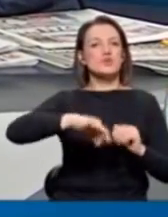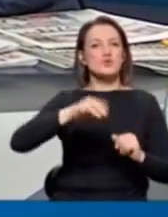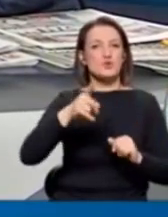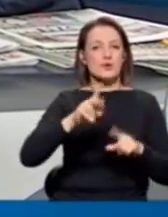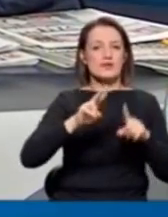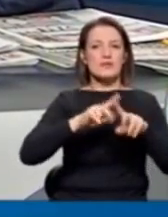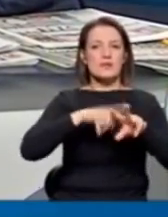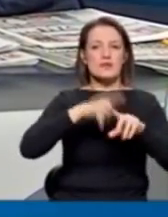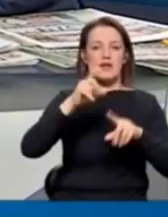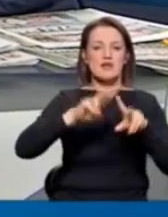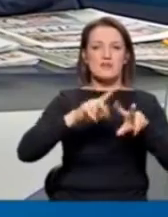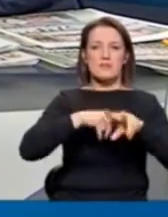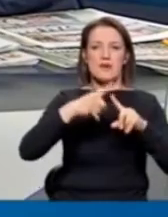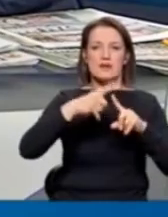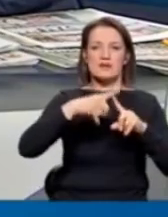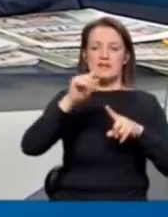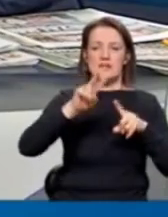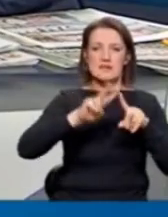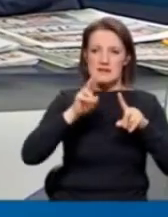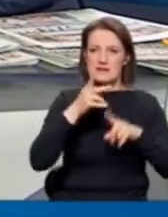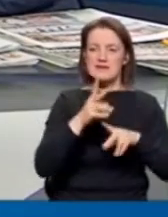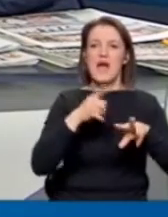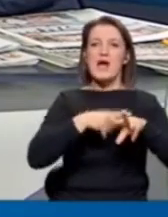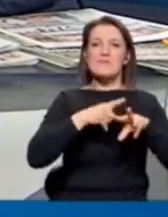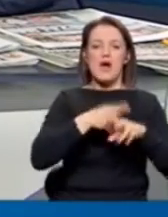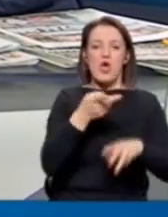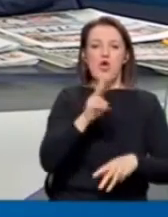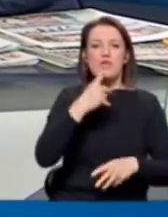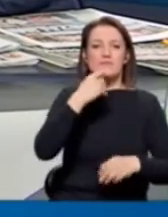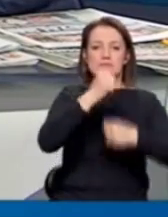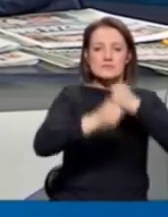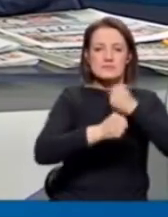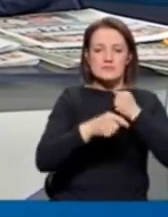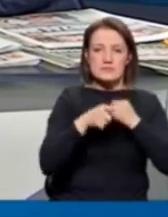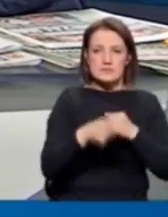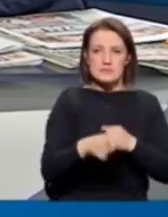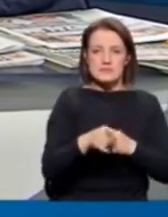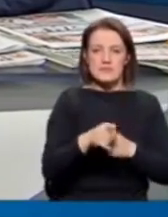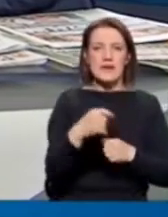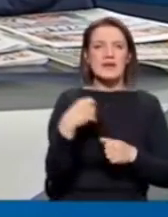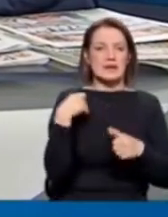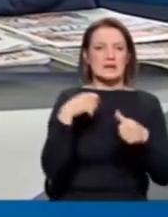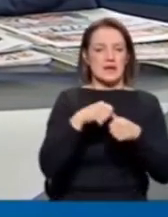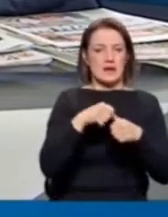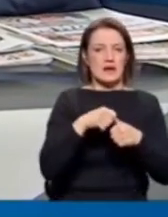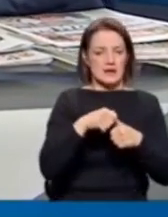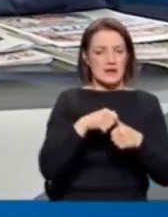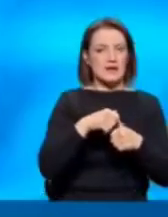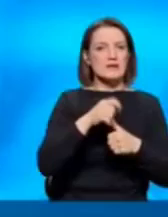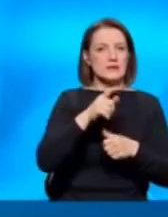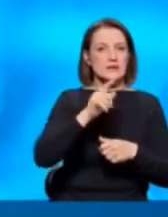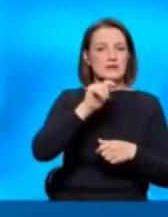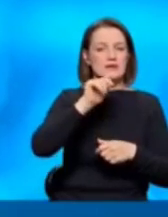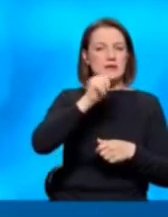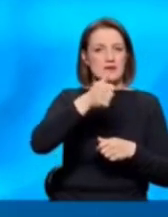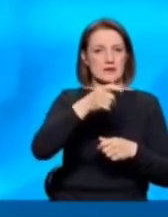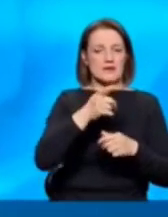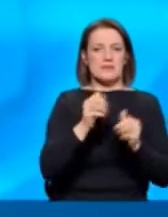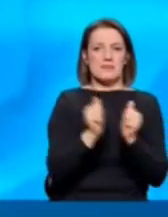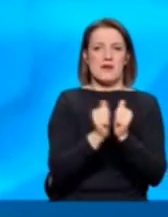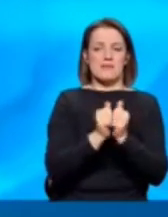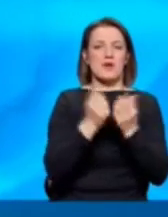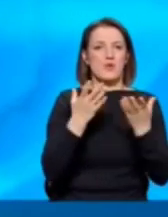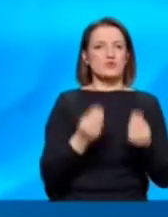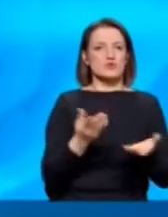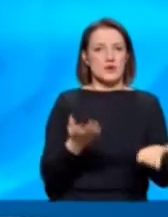Necmettin Erbakan'ın ölüm yıldönümü ve bu ölüm yıldönümünde de yine liderler yarışacak olan liderler yan